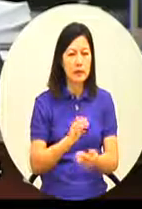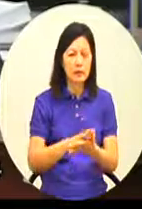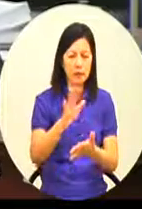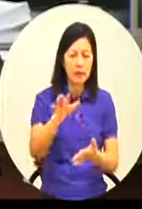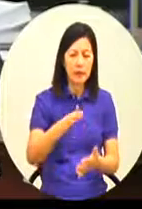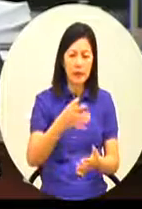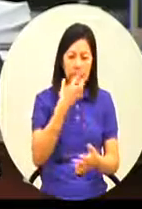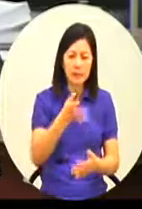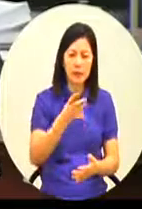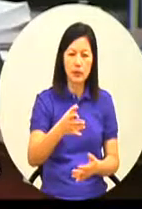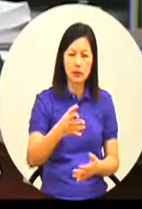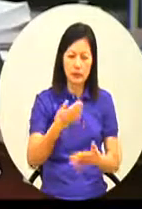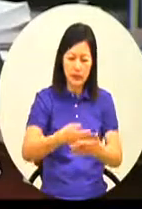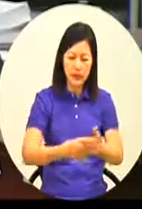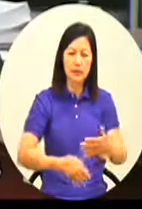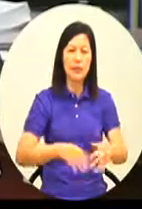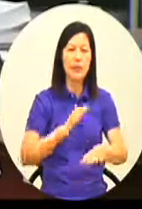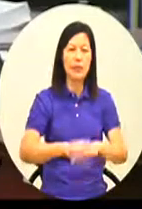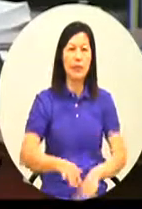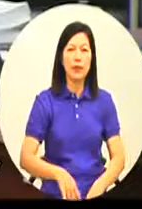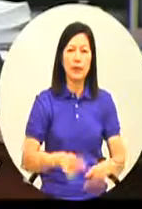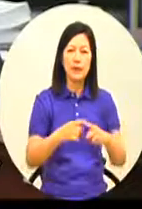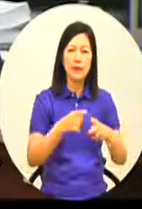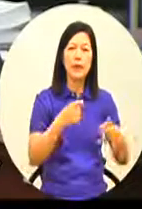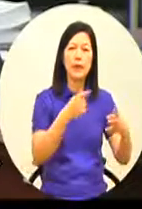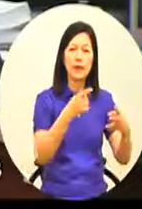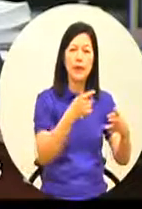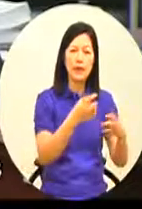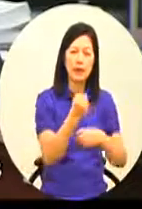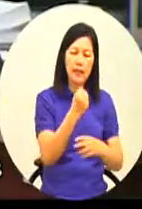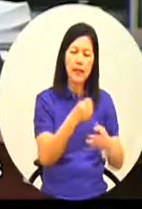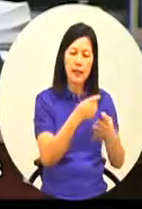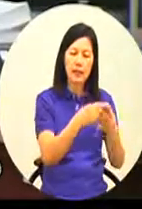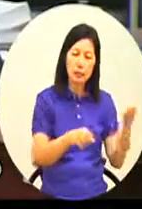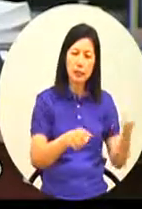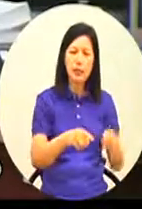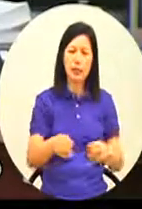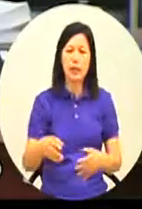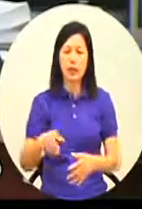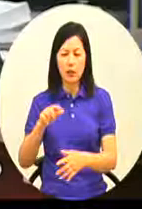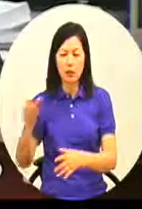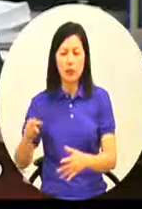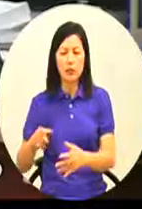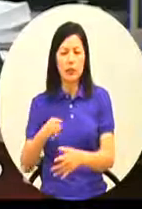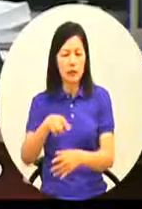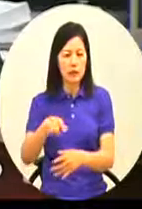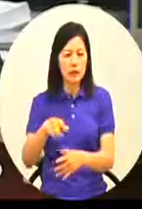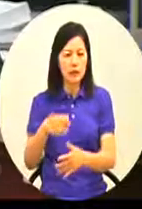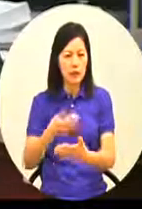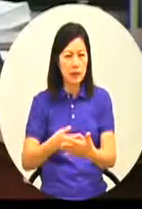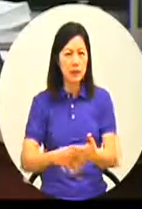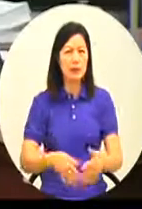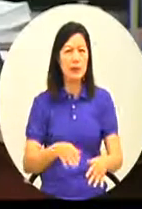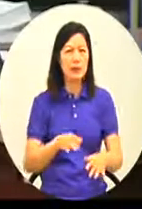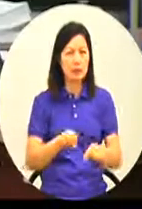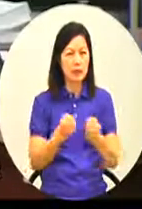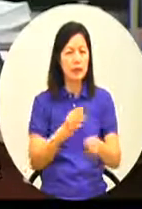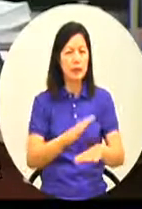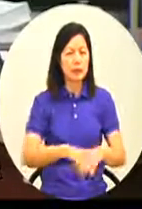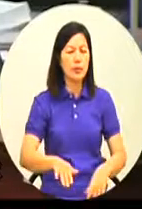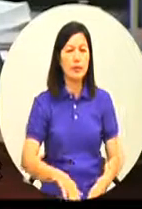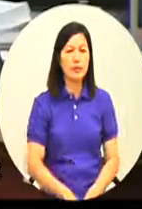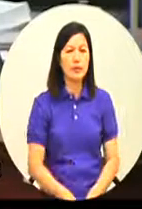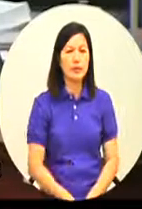安尼减少足些啦，包括人力物力拢都相像就对了。我即马讲完这斜砖路啦，哦斜砖路的局长知影你也捌